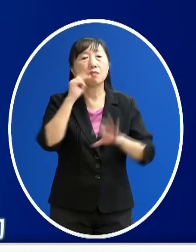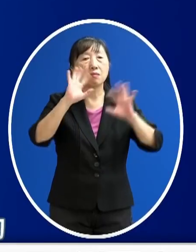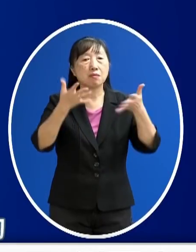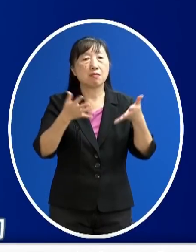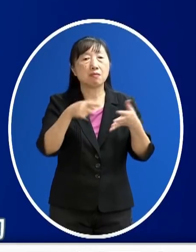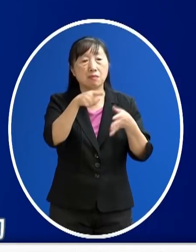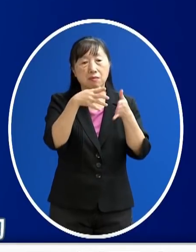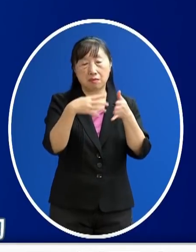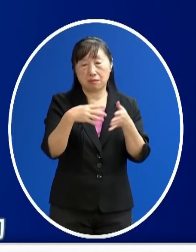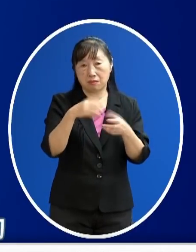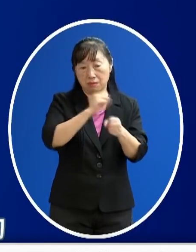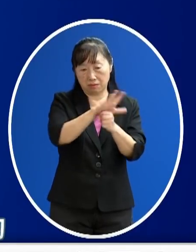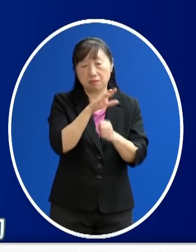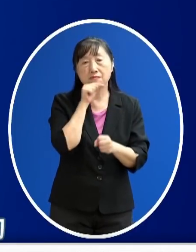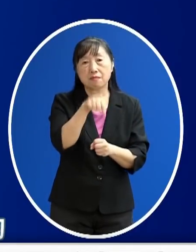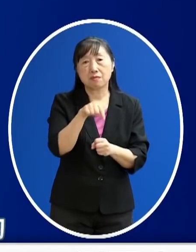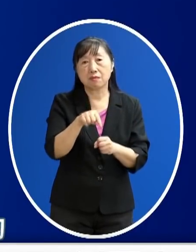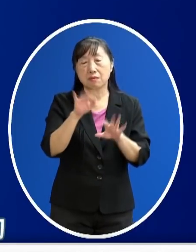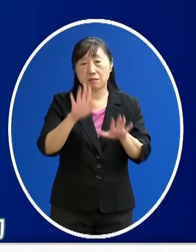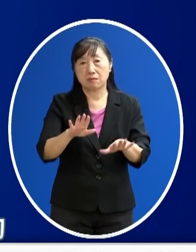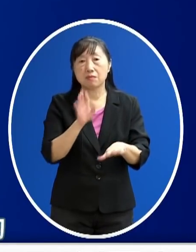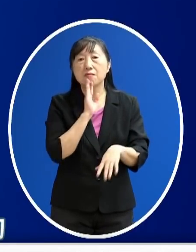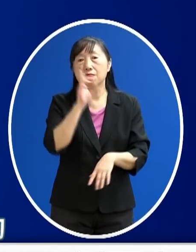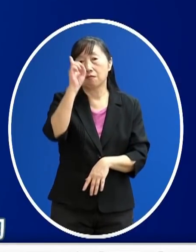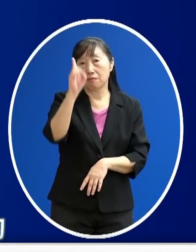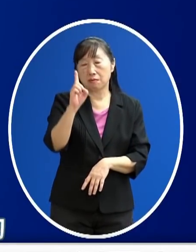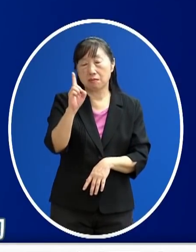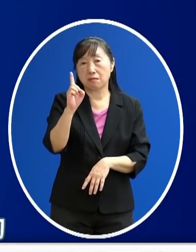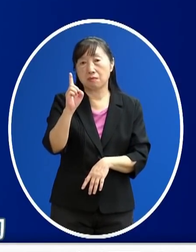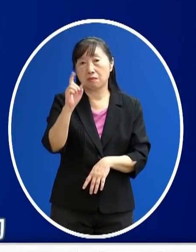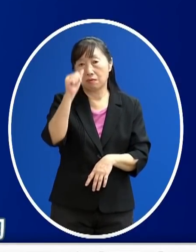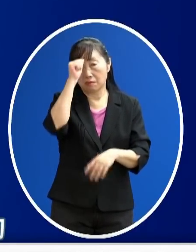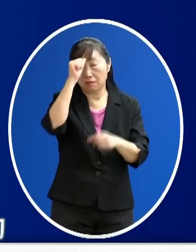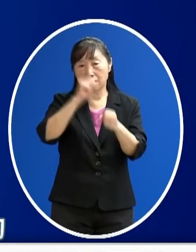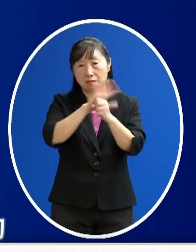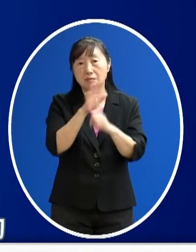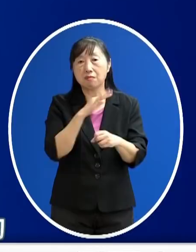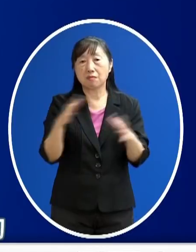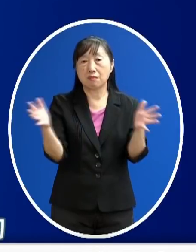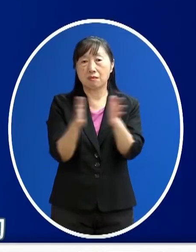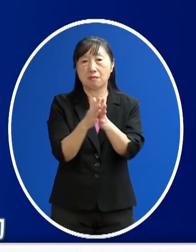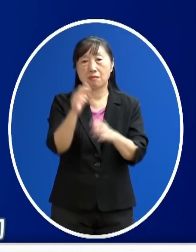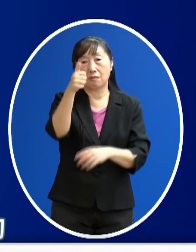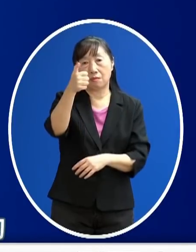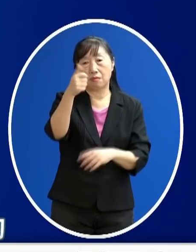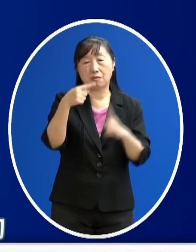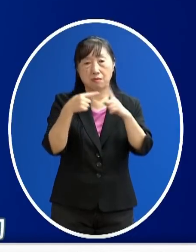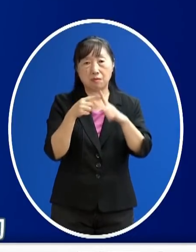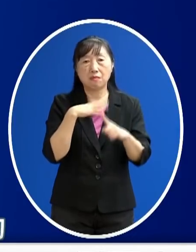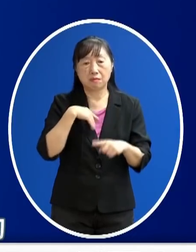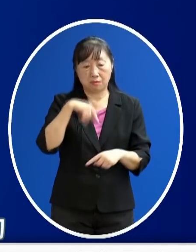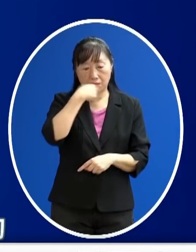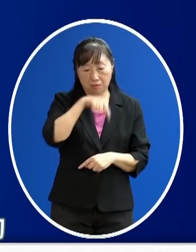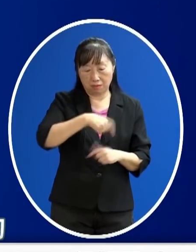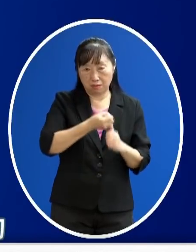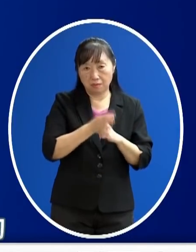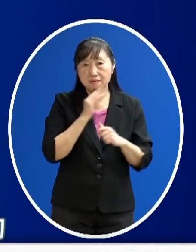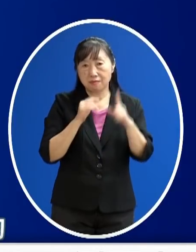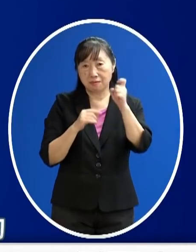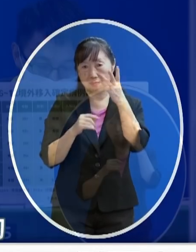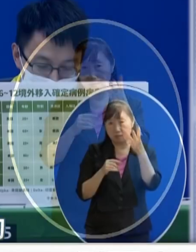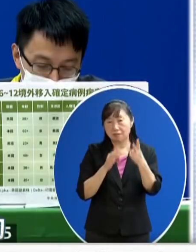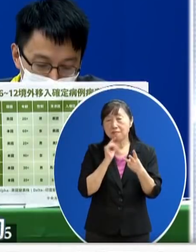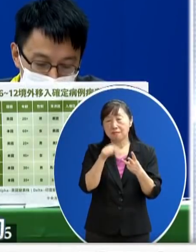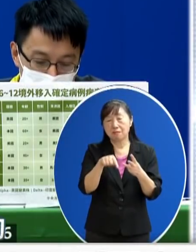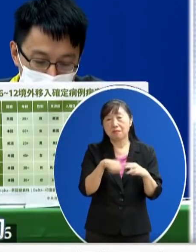异株。那我们累积现在的 Delta 的变异株有总共55 例，其中本土53例都是跟屏东的